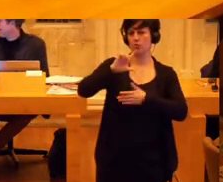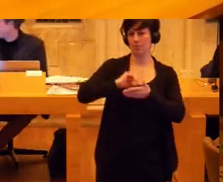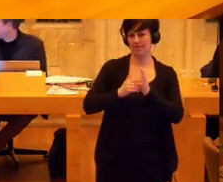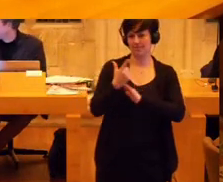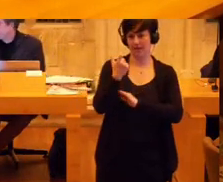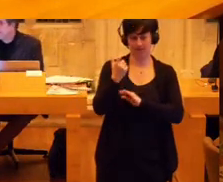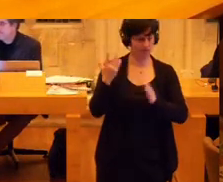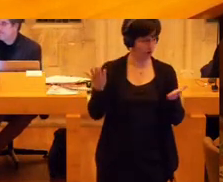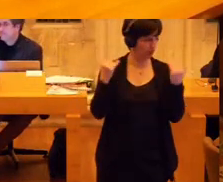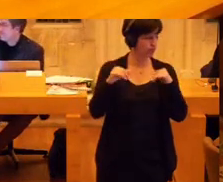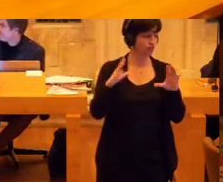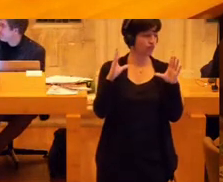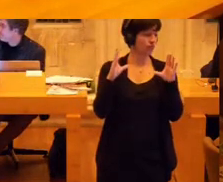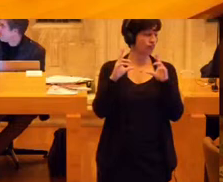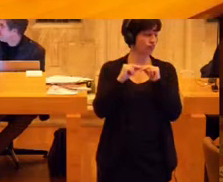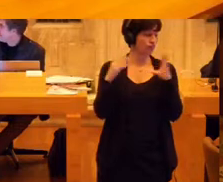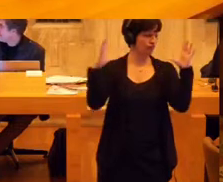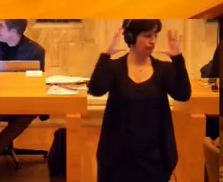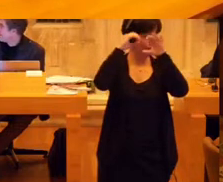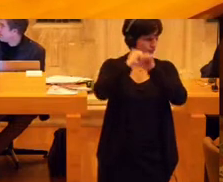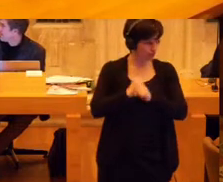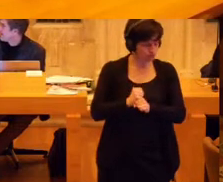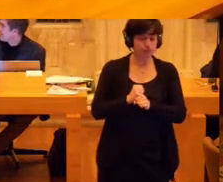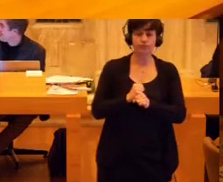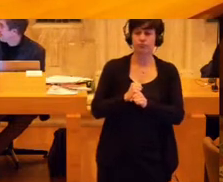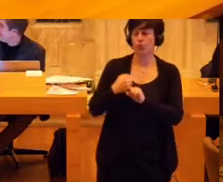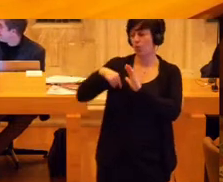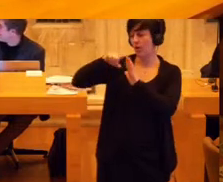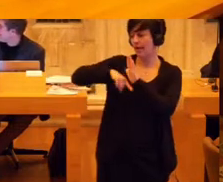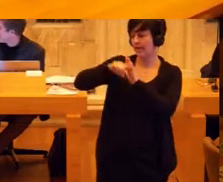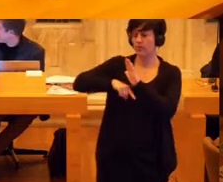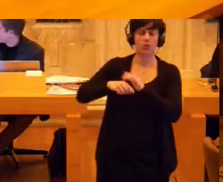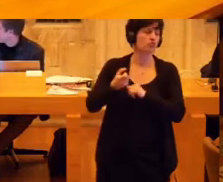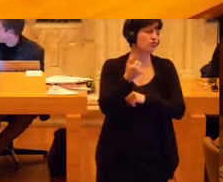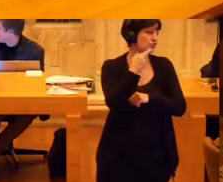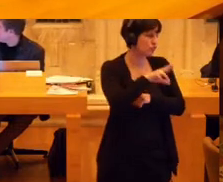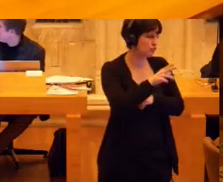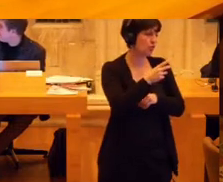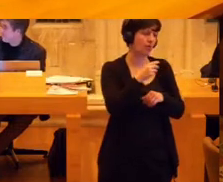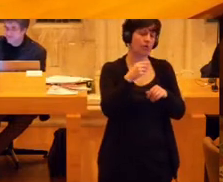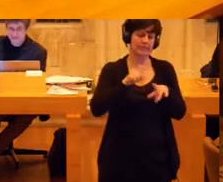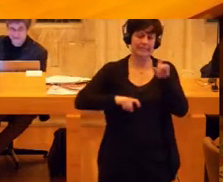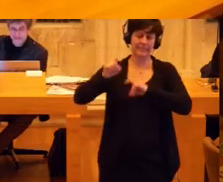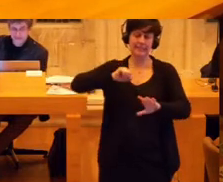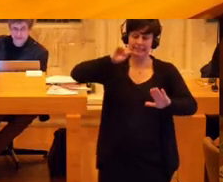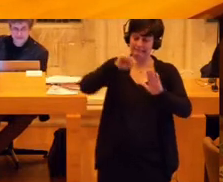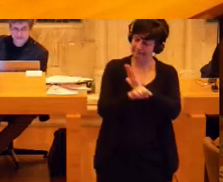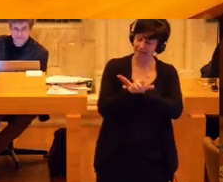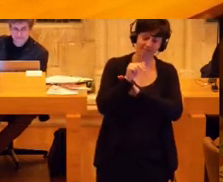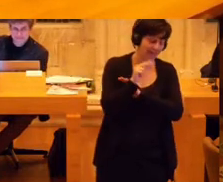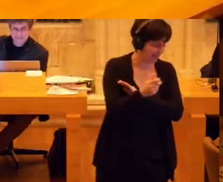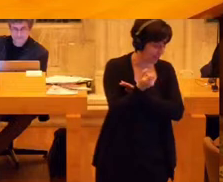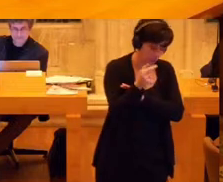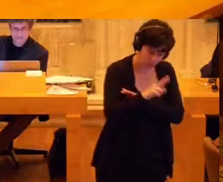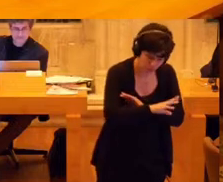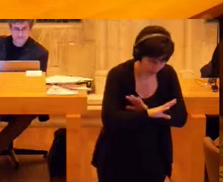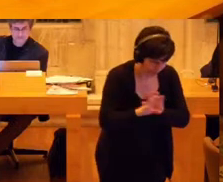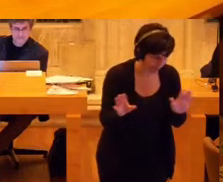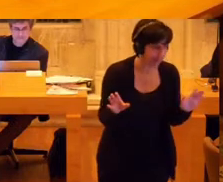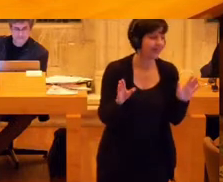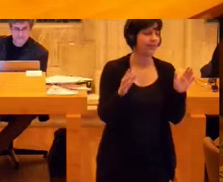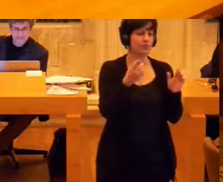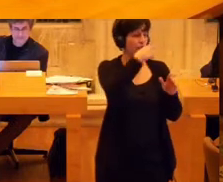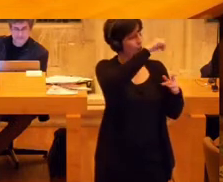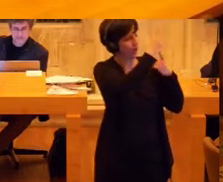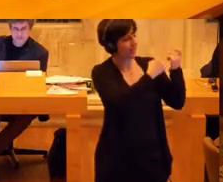Donc voilà quelques mots sur ce règlement. Je ne doute pas qu'on va revenir dessus à l'occasion de questions qui auront été